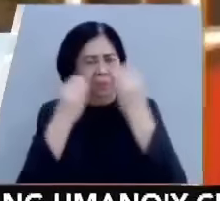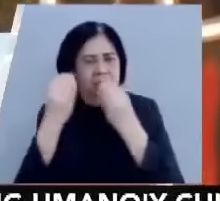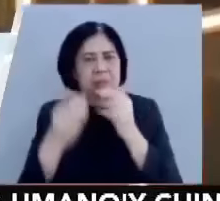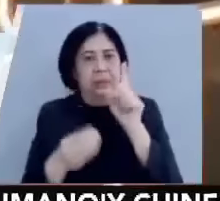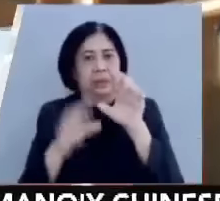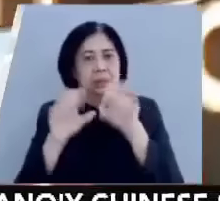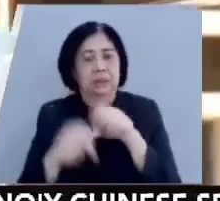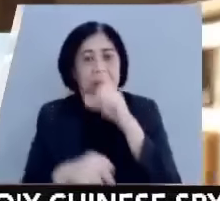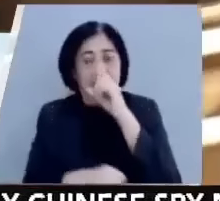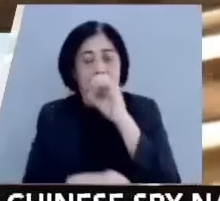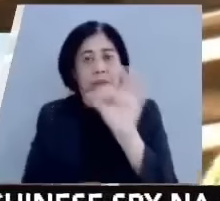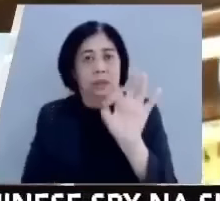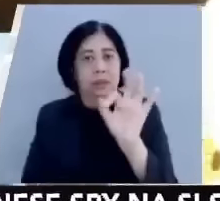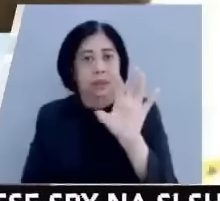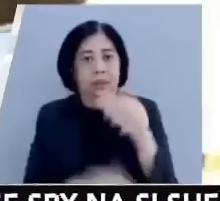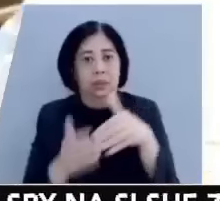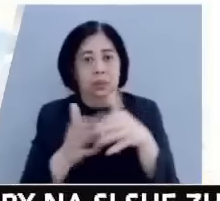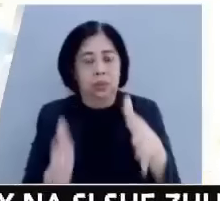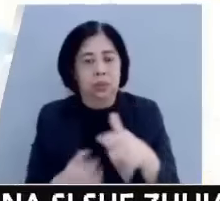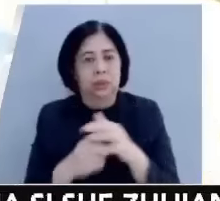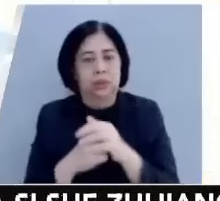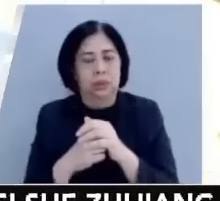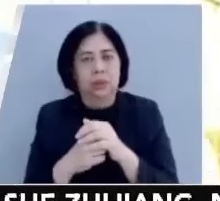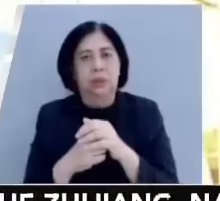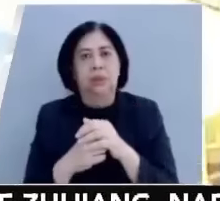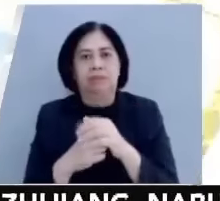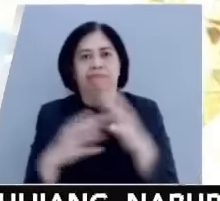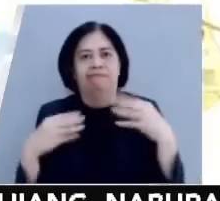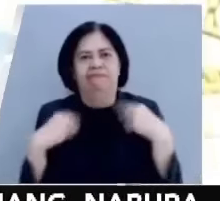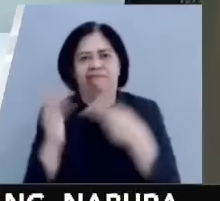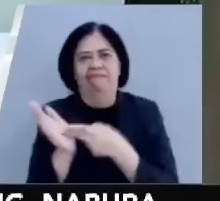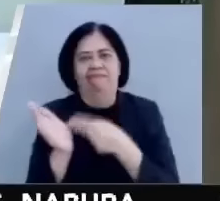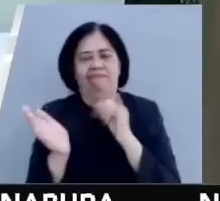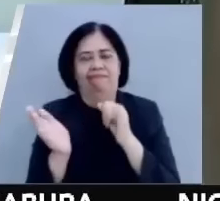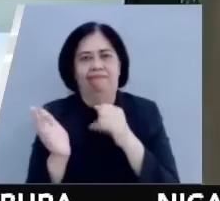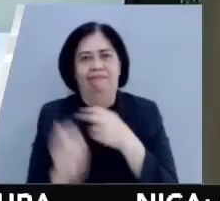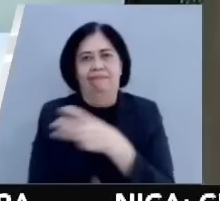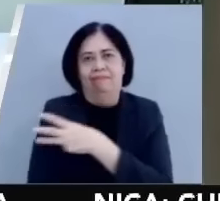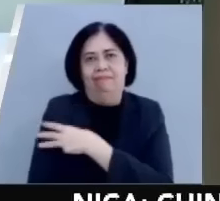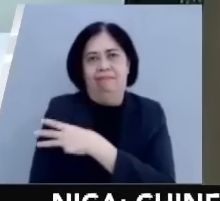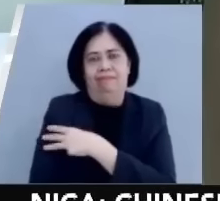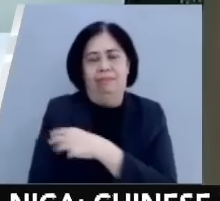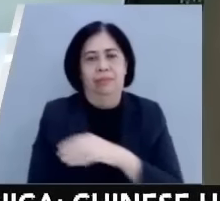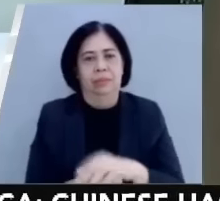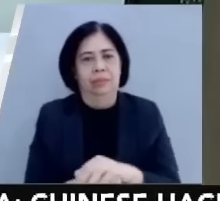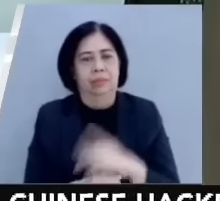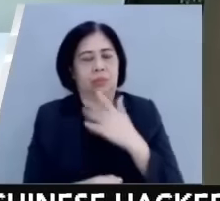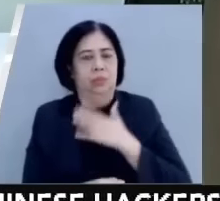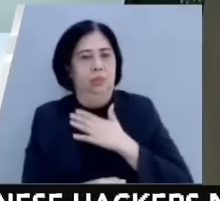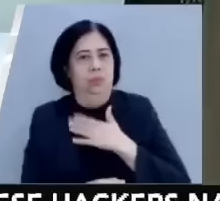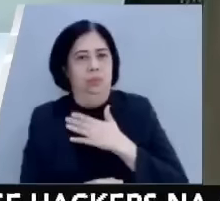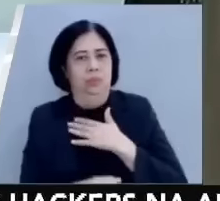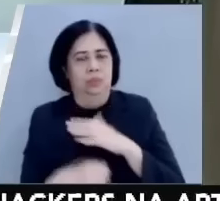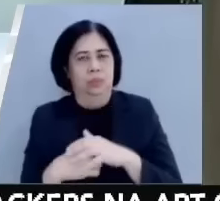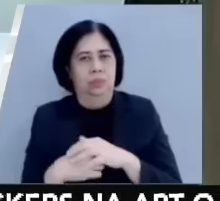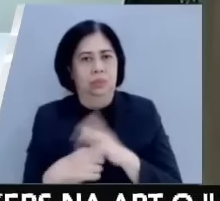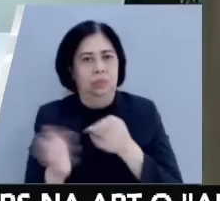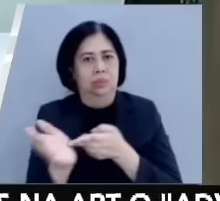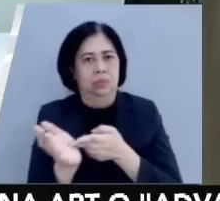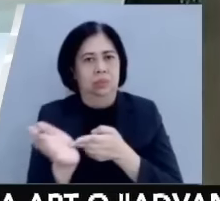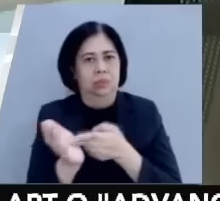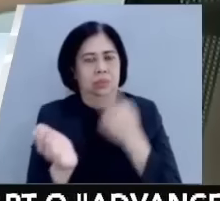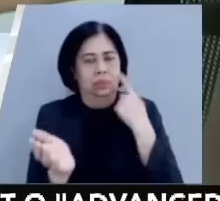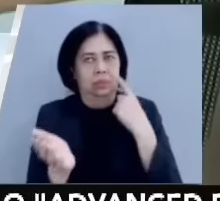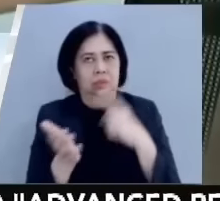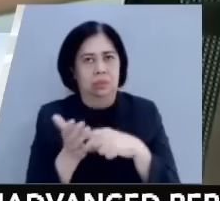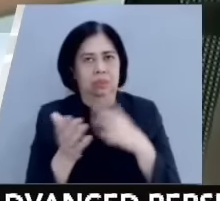na estudyante, aminadong gumagamit ng high-grade marijuana. Sa akin po talaga yun, hindi ko na po itatanggi kasi po nakita po yun sa kwarto ko